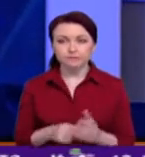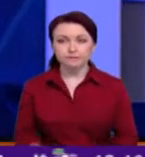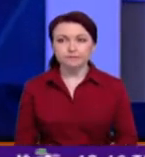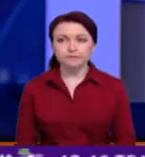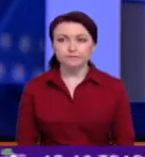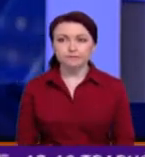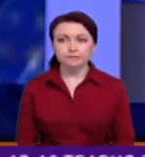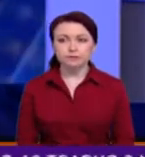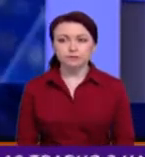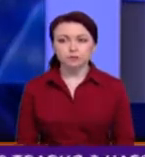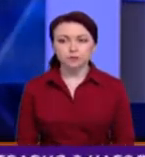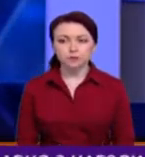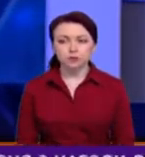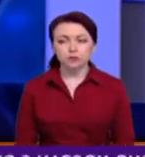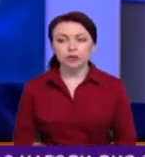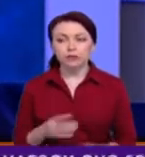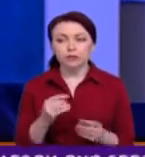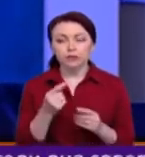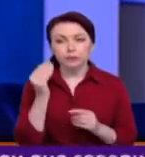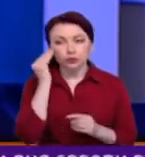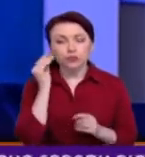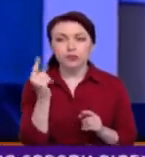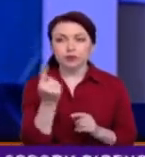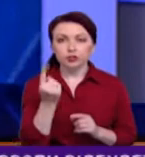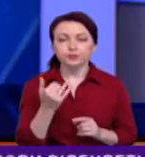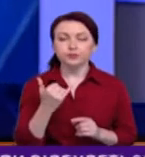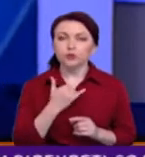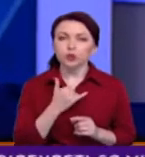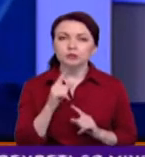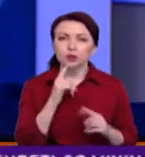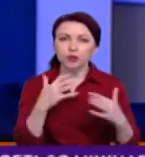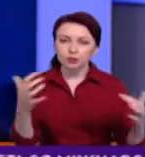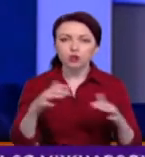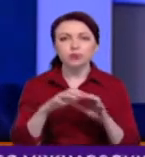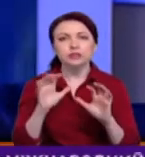Знаєте, ось позиція перша. У нас парламентсько-президентська республіка,